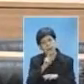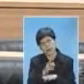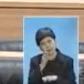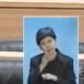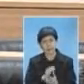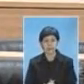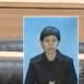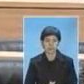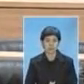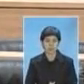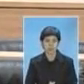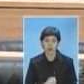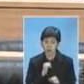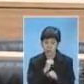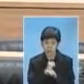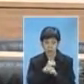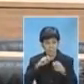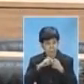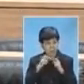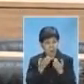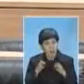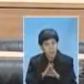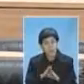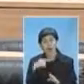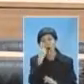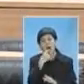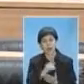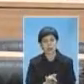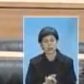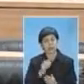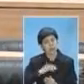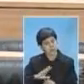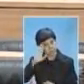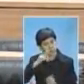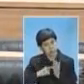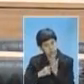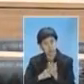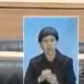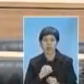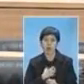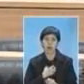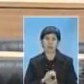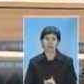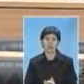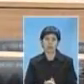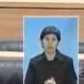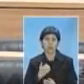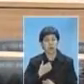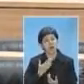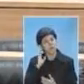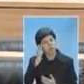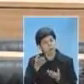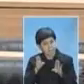ยคือคนที่ทำให้สภาล่มเนี่ยหนึ่งคือคนที่เสนอนะคะยัตติขอปิดอภิปร